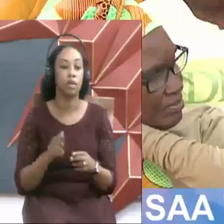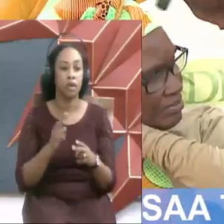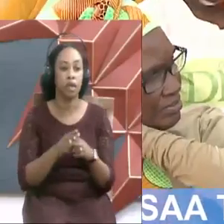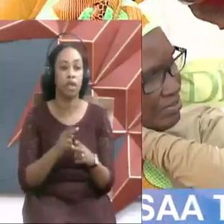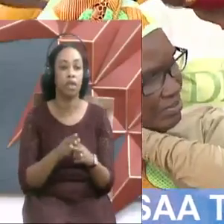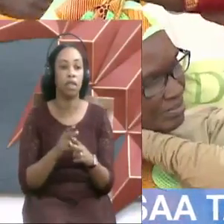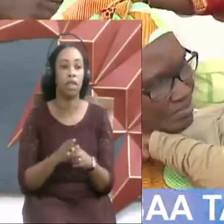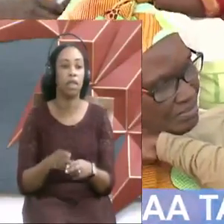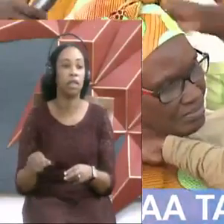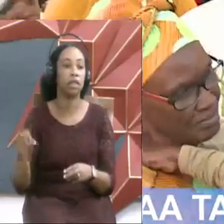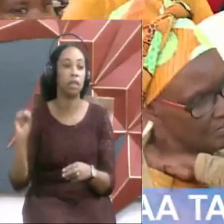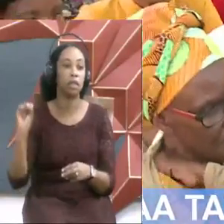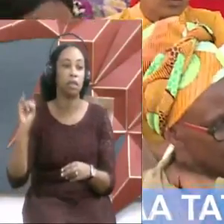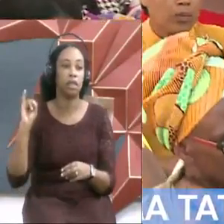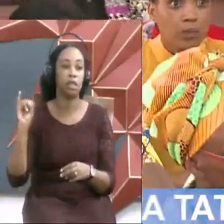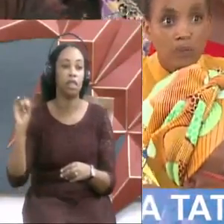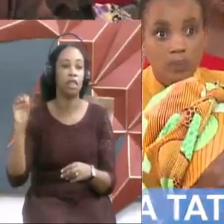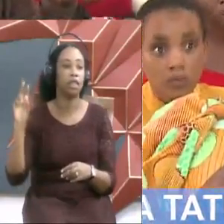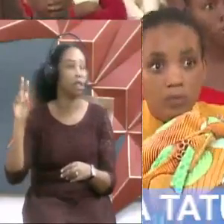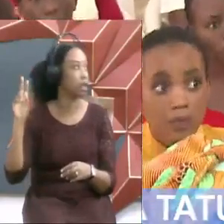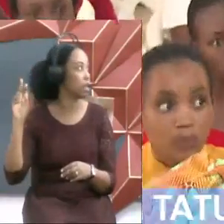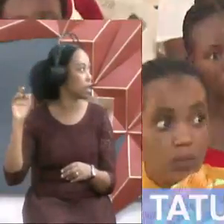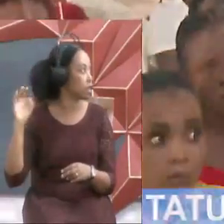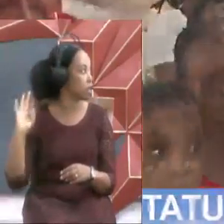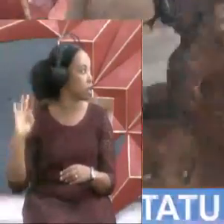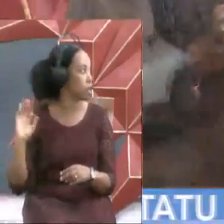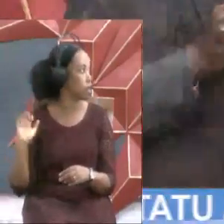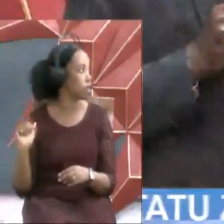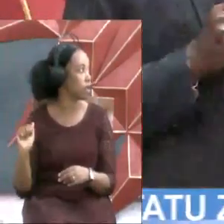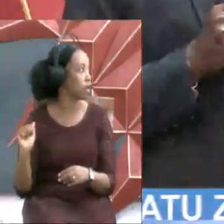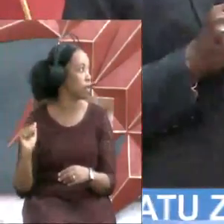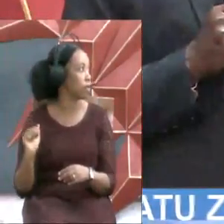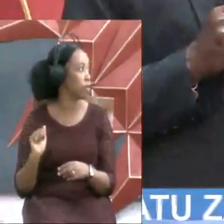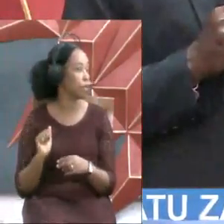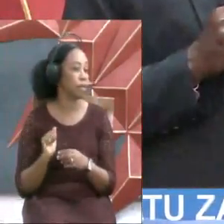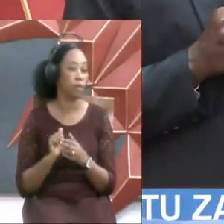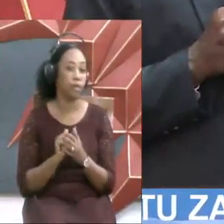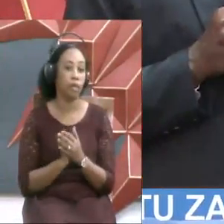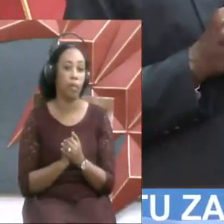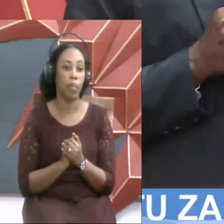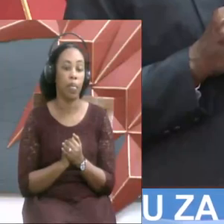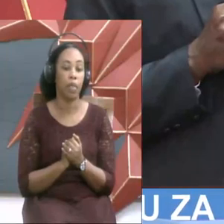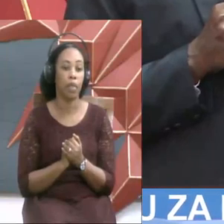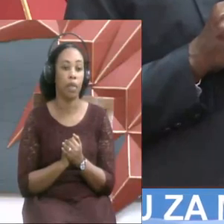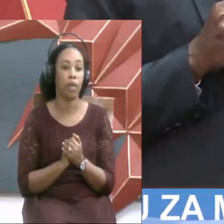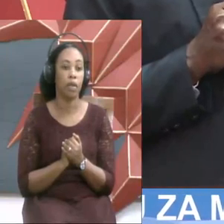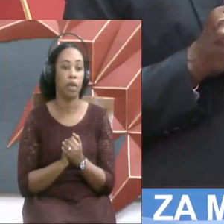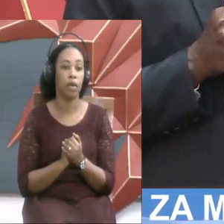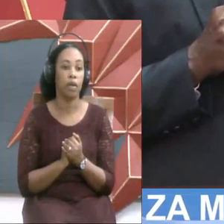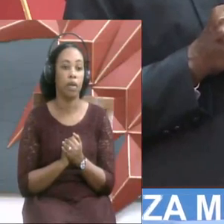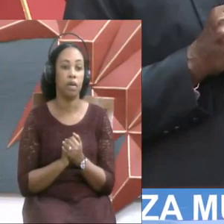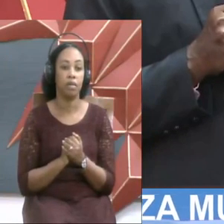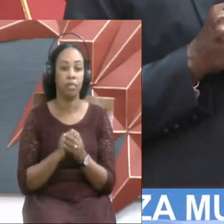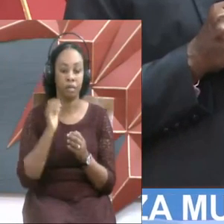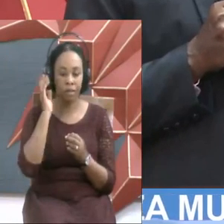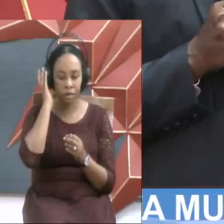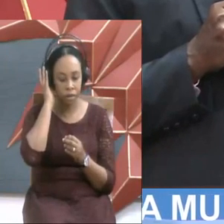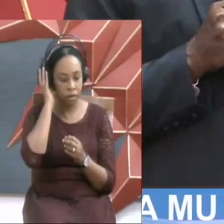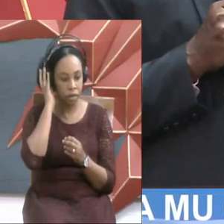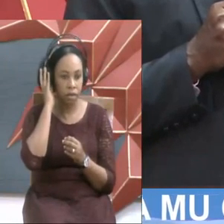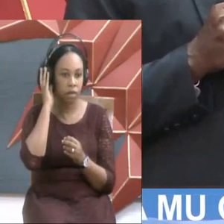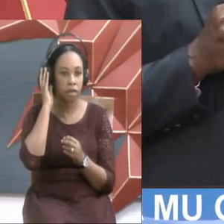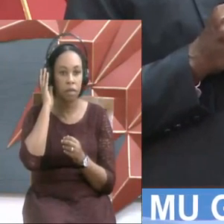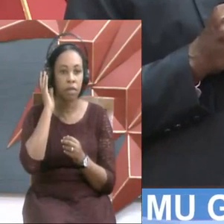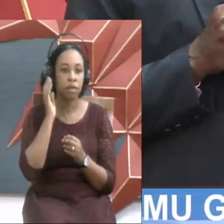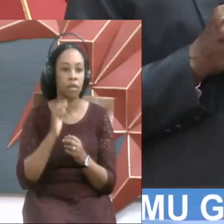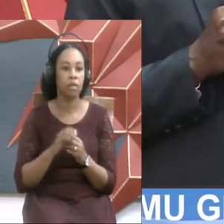m'appelle Aziz Sifa. Que Dieu te bénisse. J'ai pensé que quand tu venais de passer des jours à Rwamagana, tu